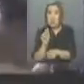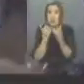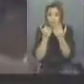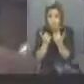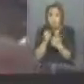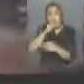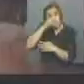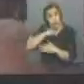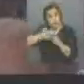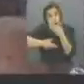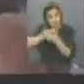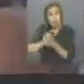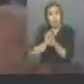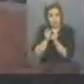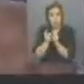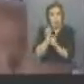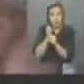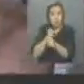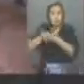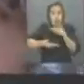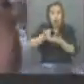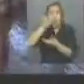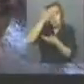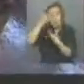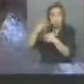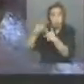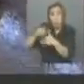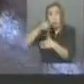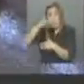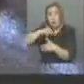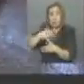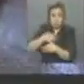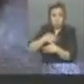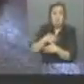เพราะประเทศที่นำเข้าสินค้าจากไทยนั้นมีแนวโน้มที่จะส่งออกเพิ่มขึ้นเช่นกันค่ะ